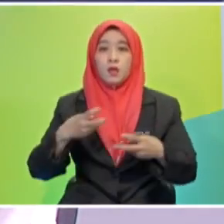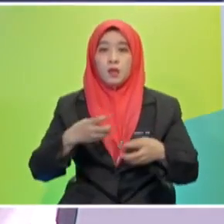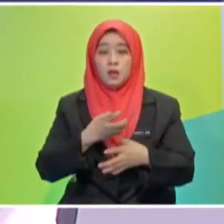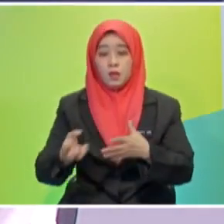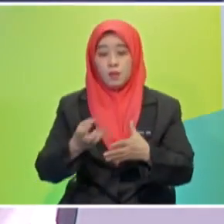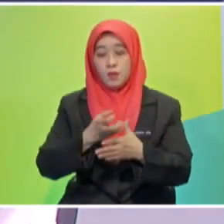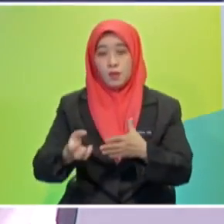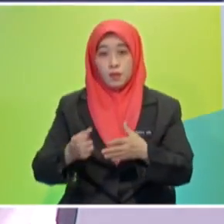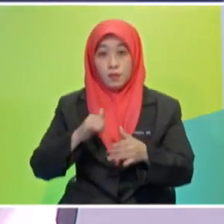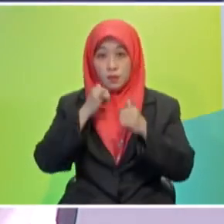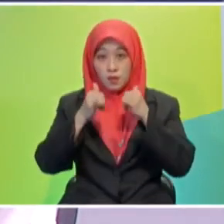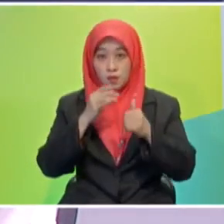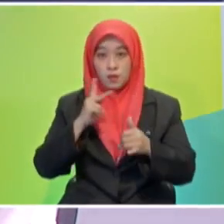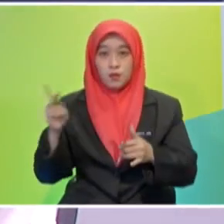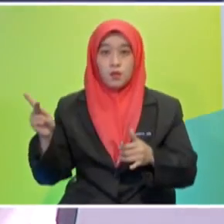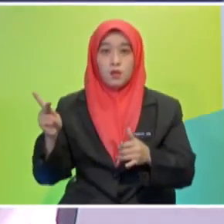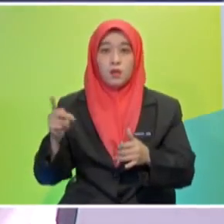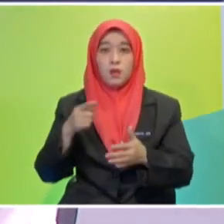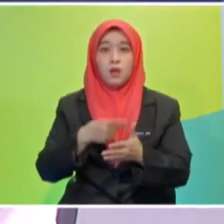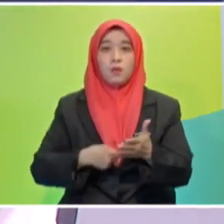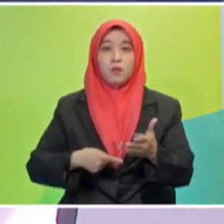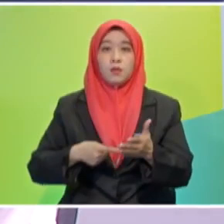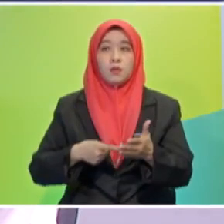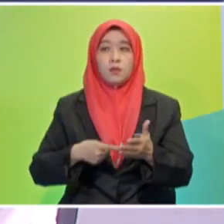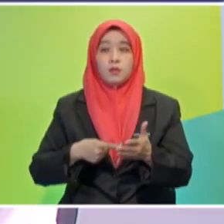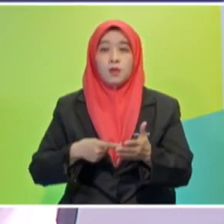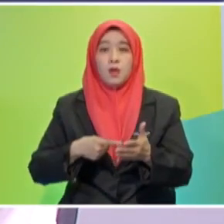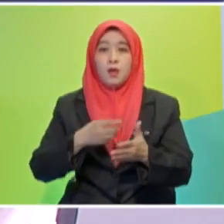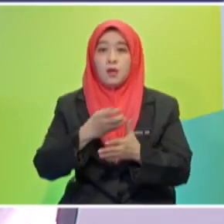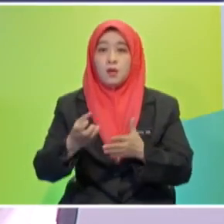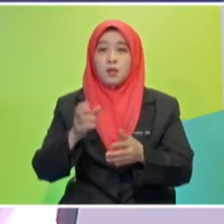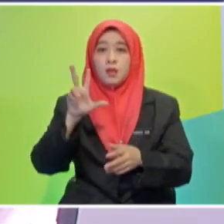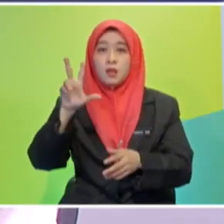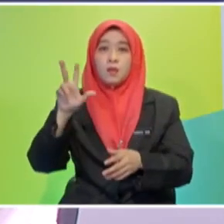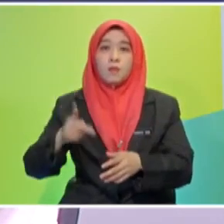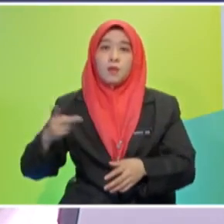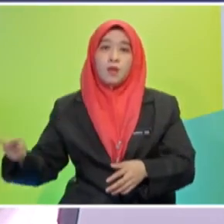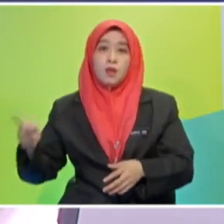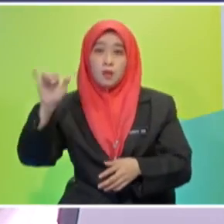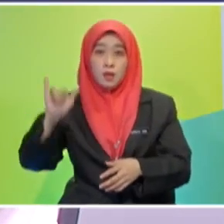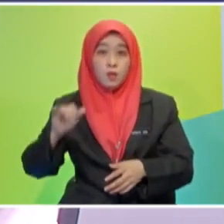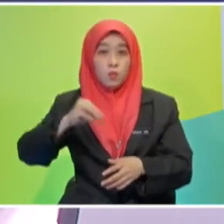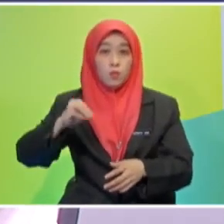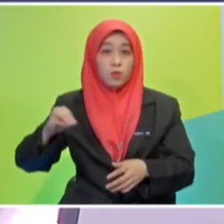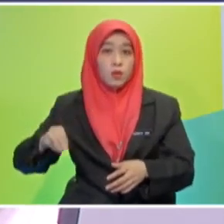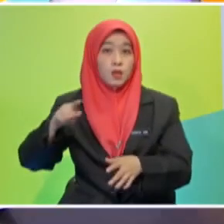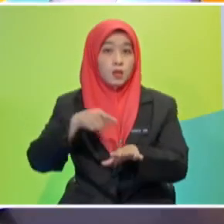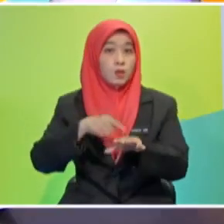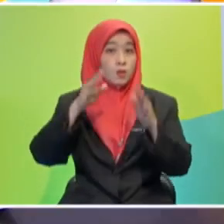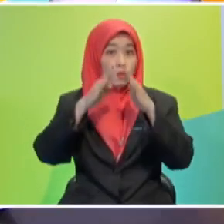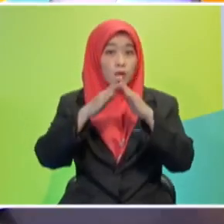komponen elektromekanikal dan fungsinya. Itu yang 3 perkara yang murid di rumah yang akan dapat. Okey,